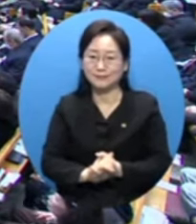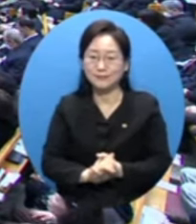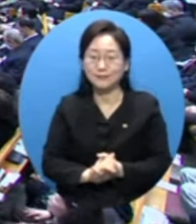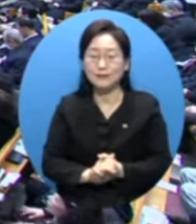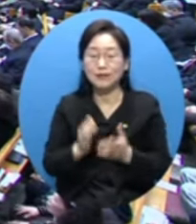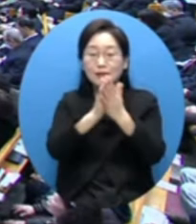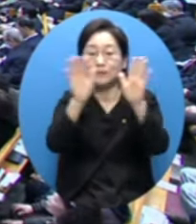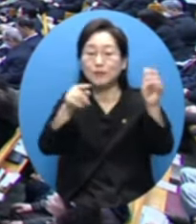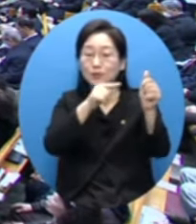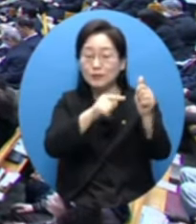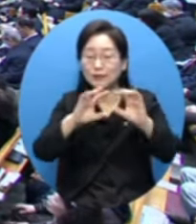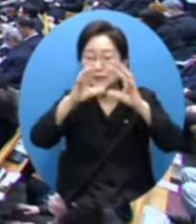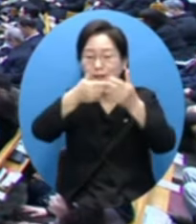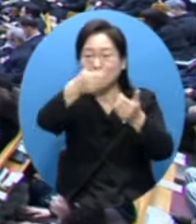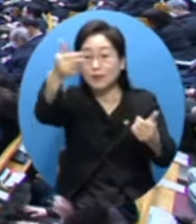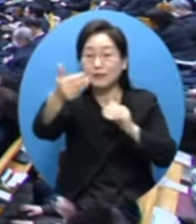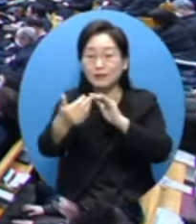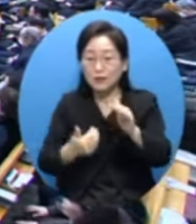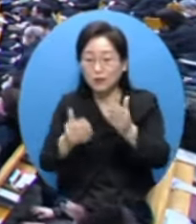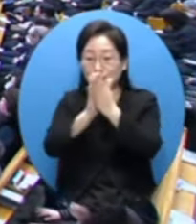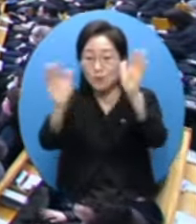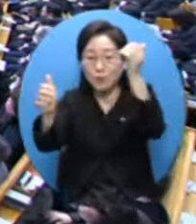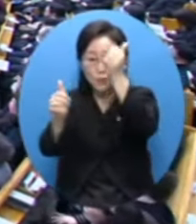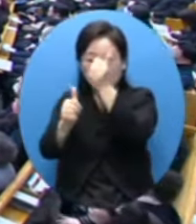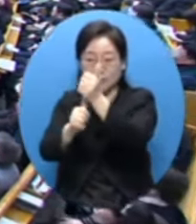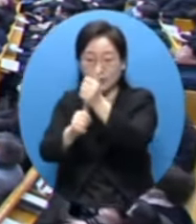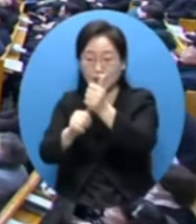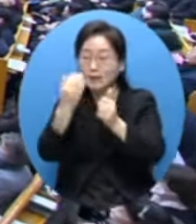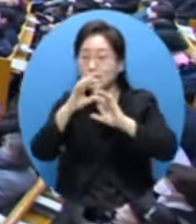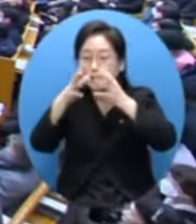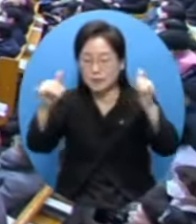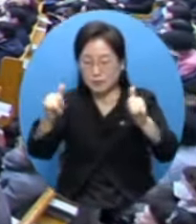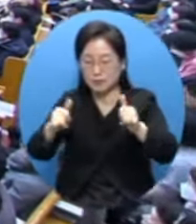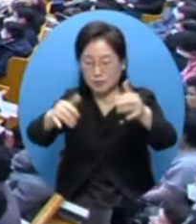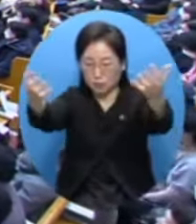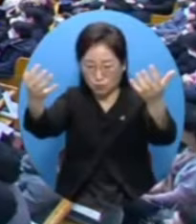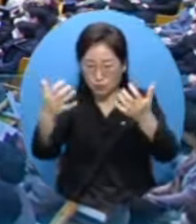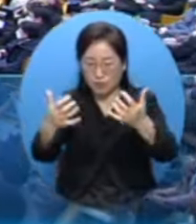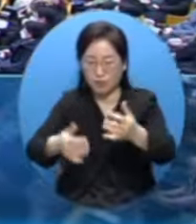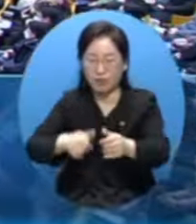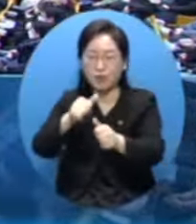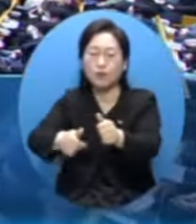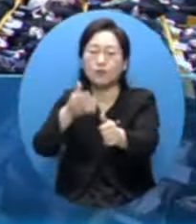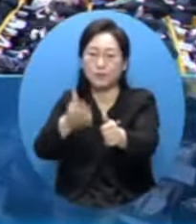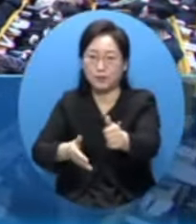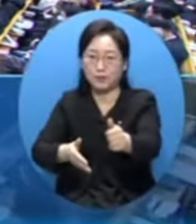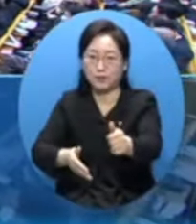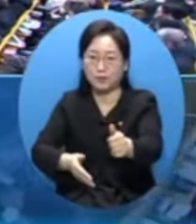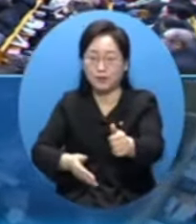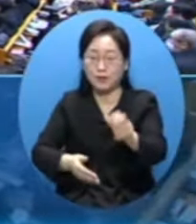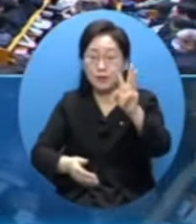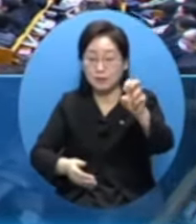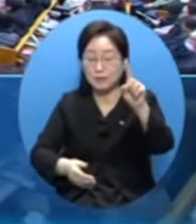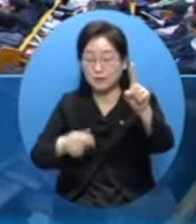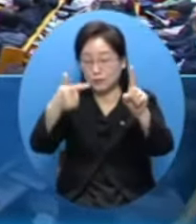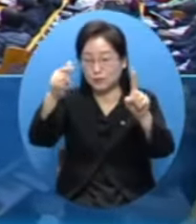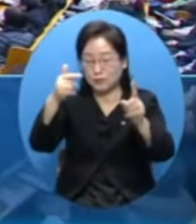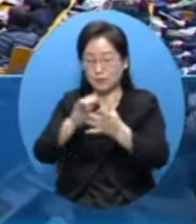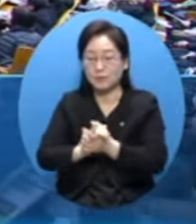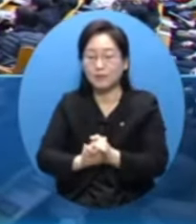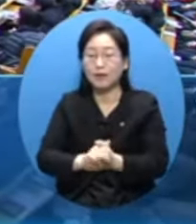모세가 세상을 떠나기 전 여호수아와 온 이스라엘 백성에게 이와 같이 권면합니다. 신명기 31장 6절 8절입니다. 너희는